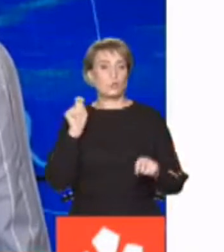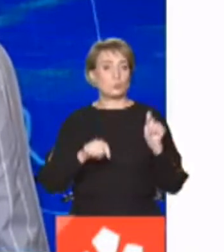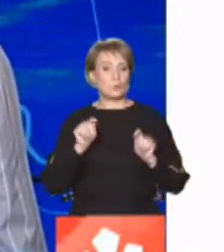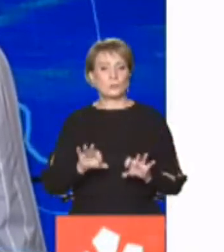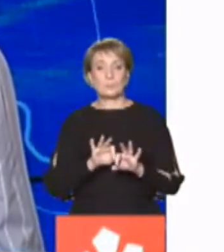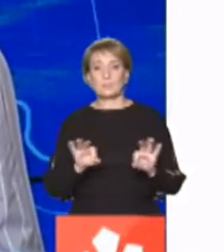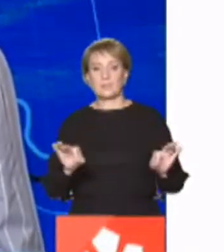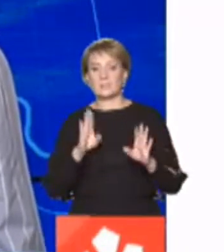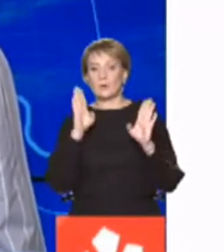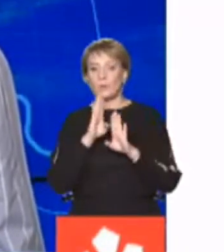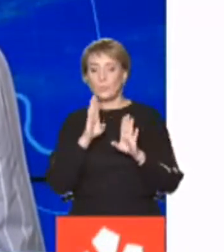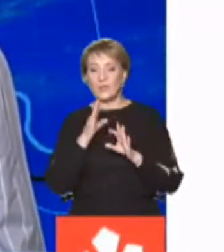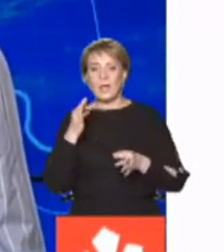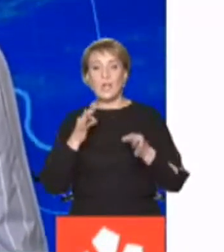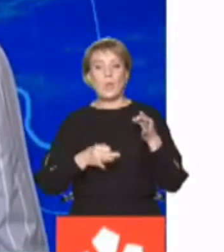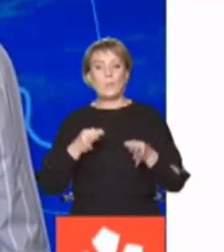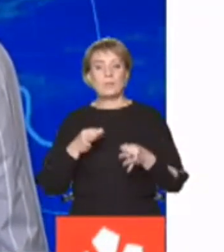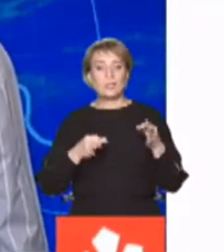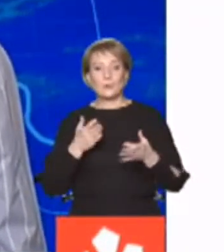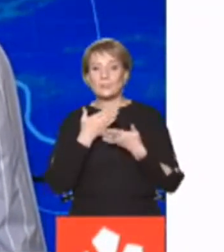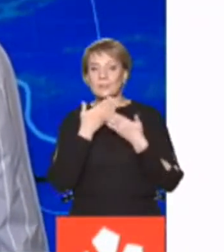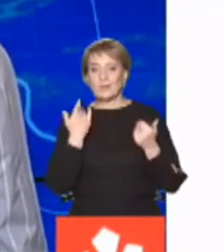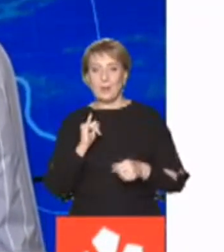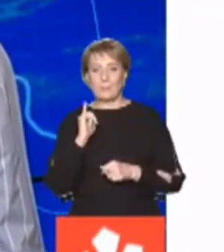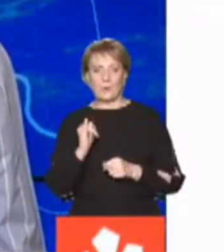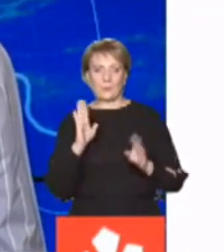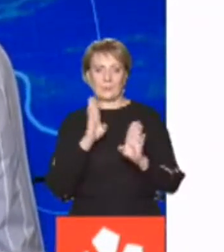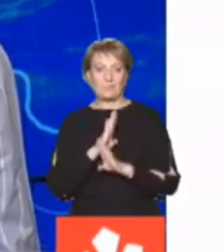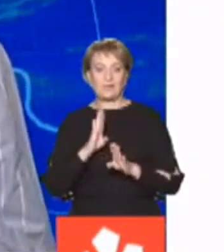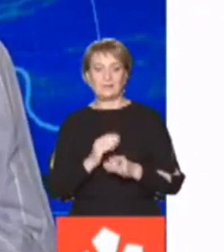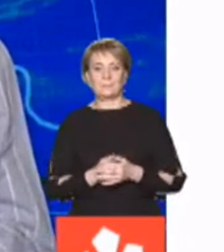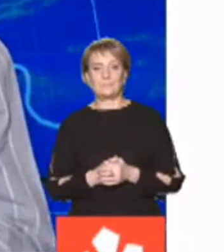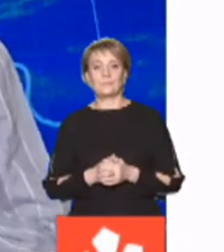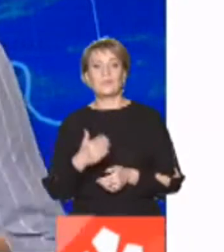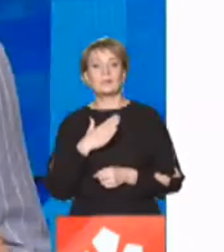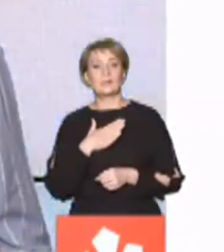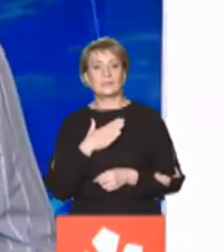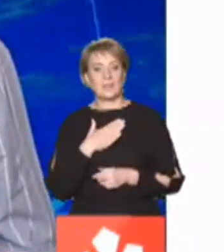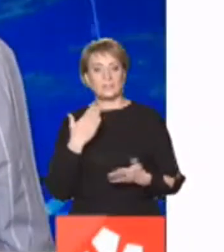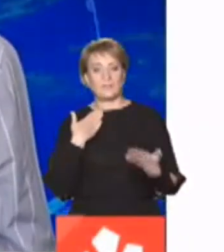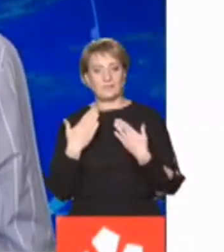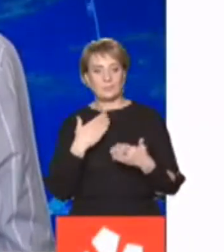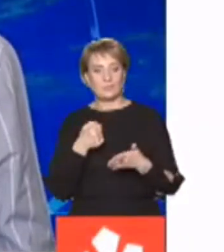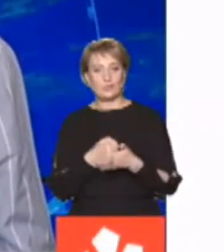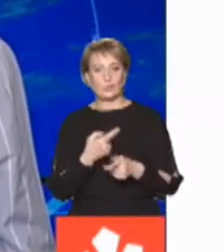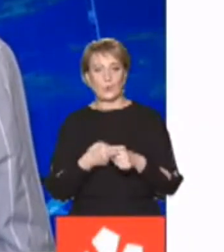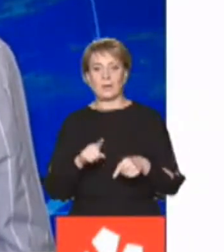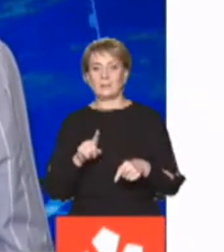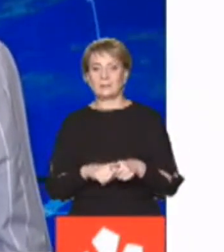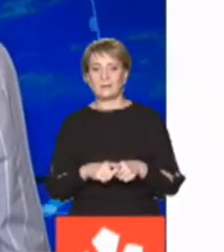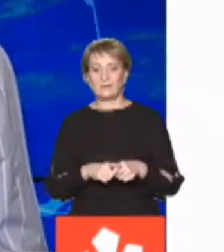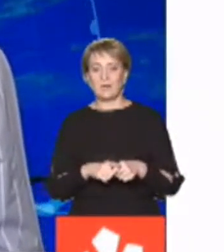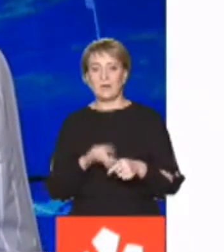У погоди, ну, у природи немає поганої погоди, да, як би там не було. Спасибо. І тільки наше відношення до цього. Да, Наталя